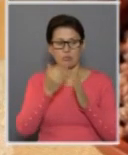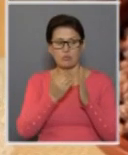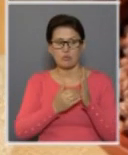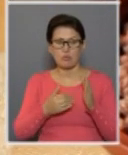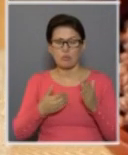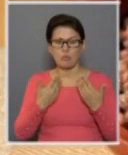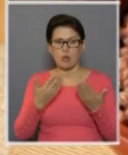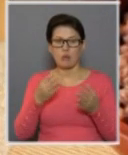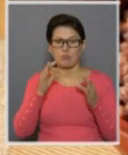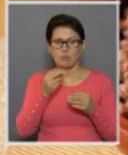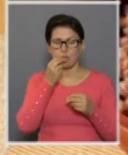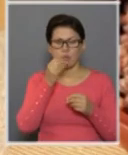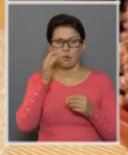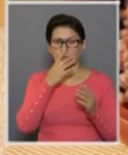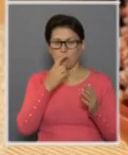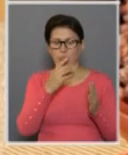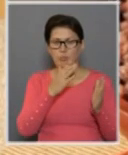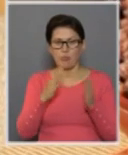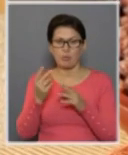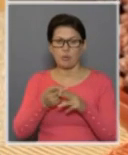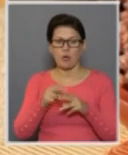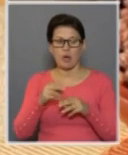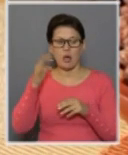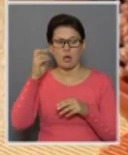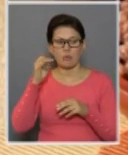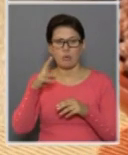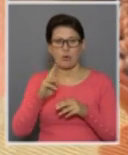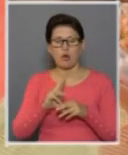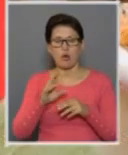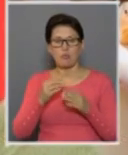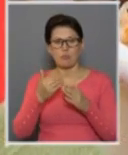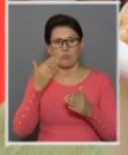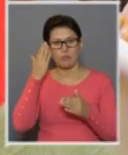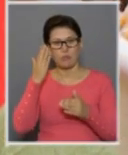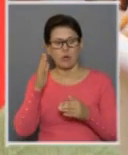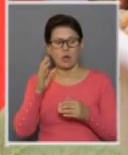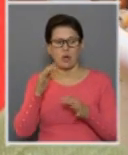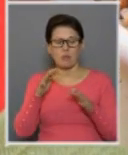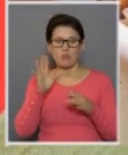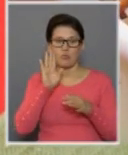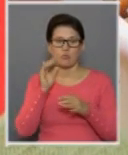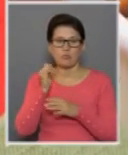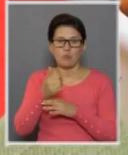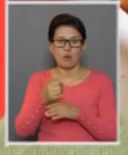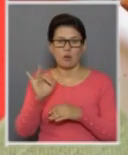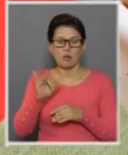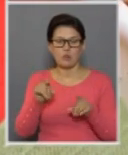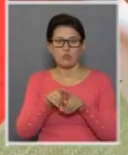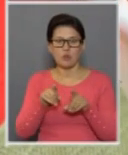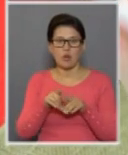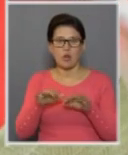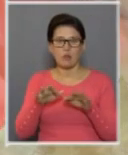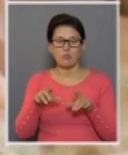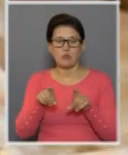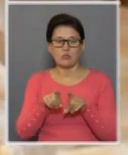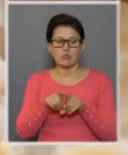ұсынамыз. Мысалы, дұрыс тамақтану әдетін қалыптастыру үшін қара құмық жармасына жатар алдында қайнаған су құйып қою керек. Ал сұлы жармасын қазанда